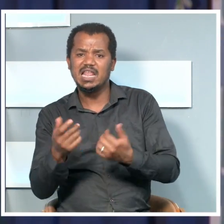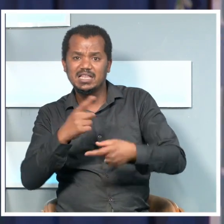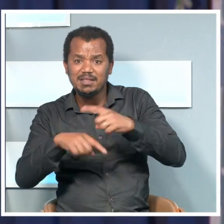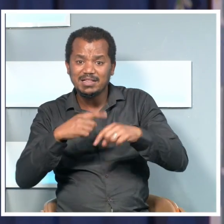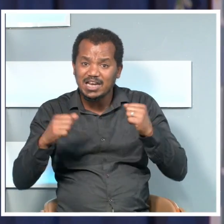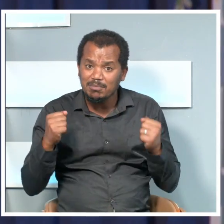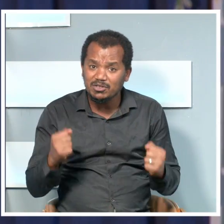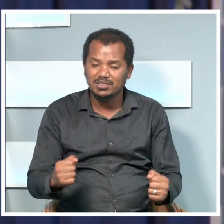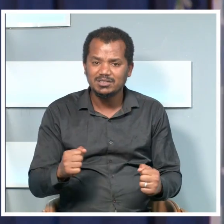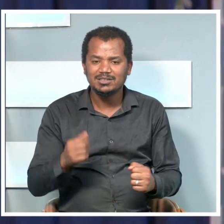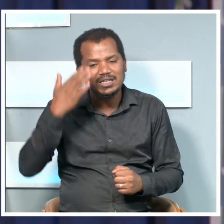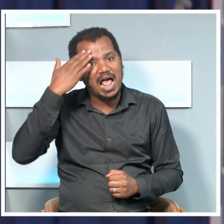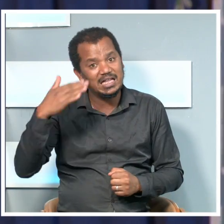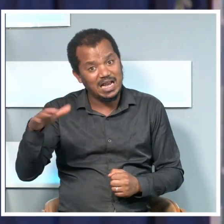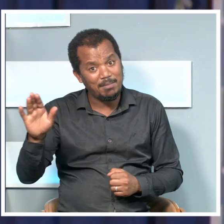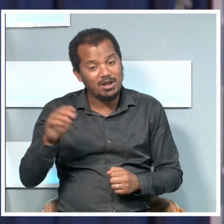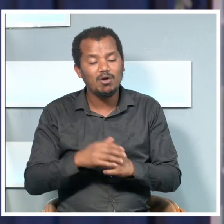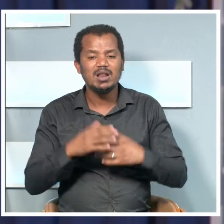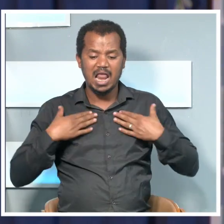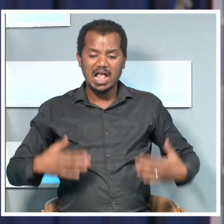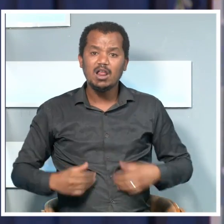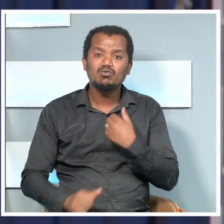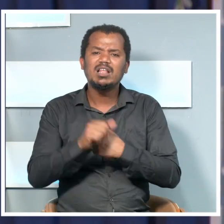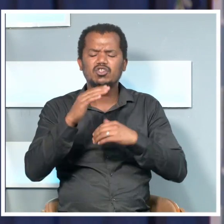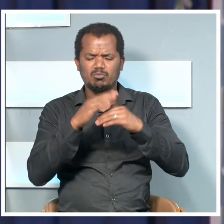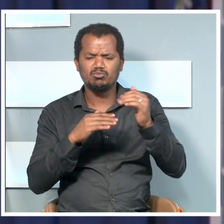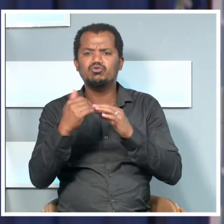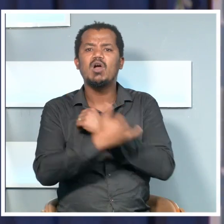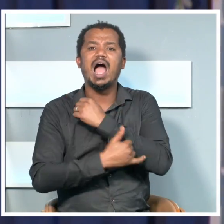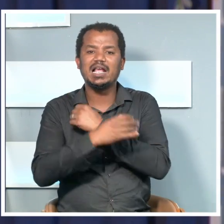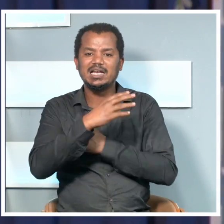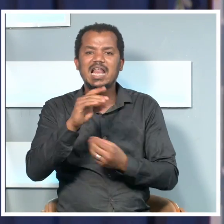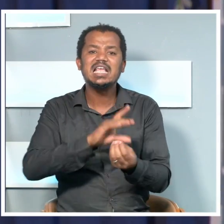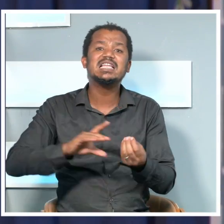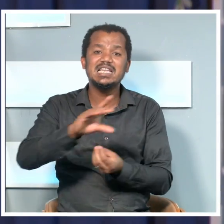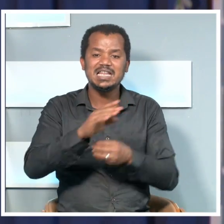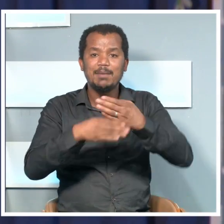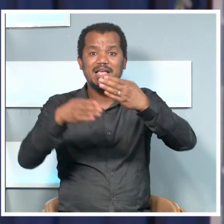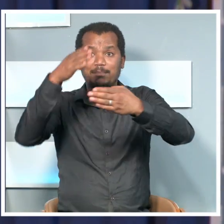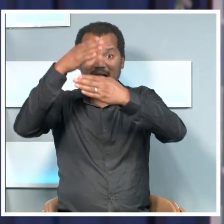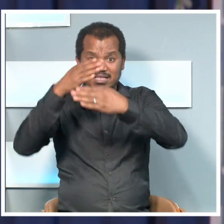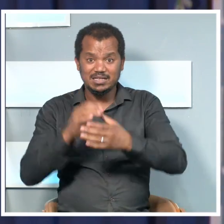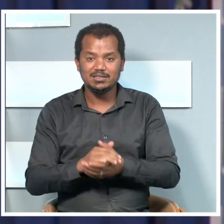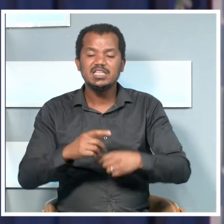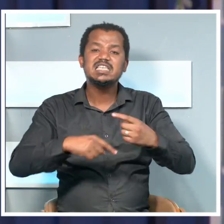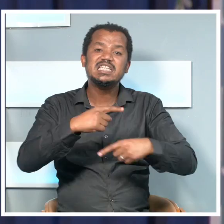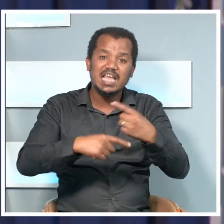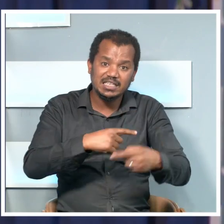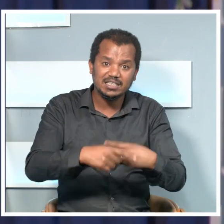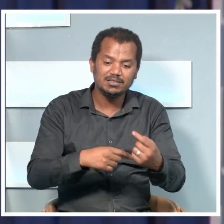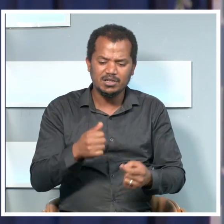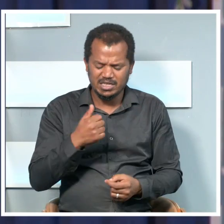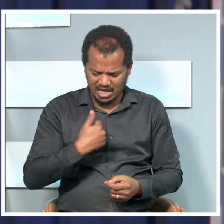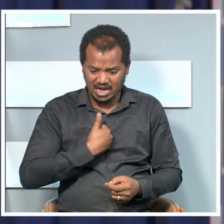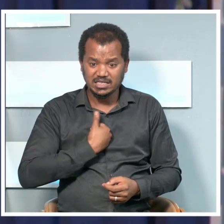መቼና እንዴት ሊመጣ እንደሚችል ሰለማናውቅ ለአካል ጉዳተኞች የተመቸ ሀገርና ክልል የመገንባት